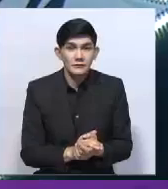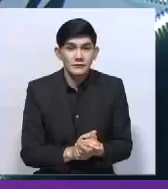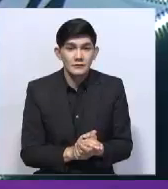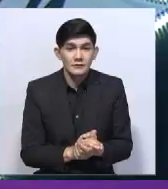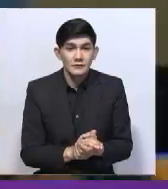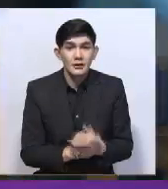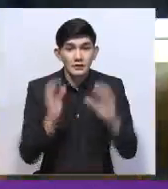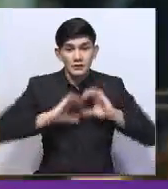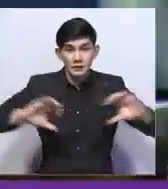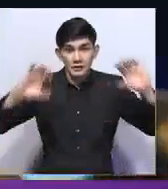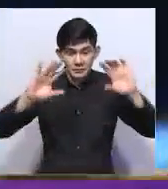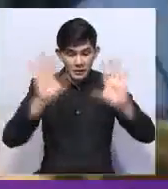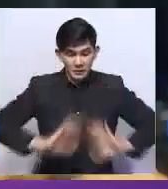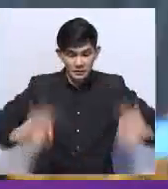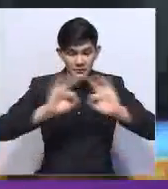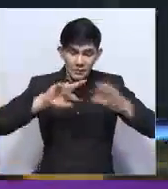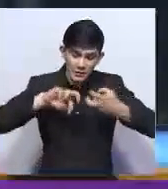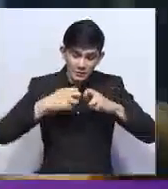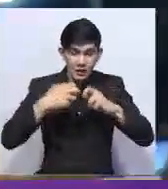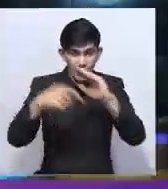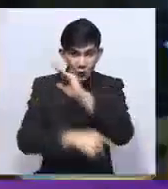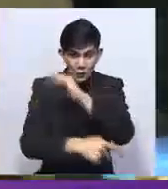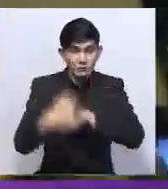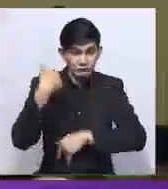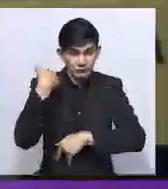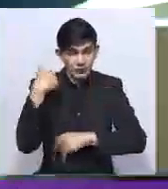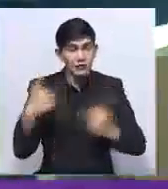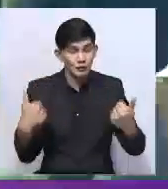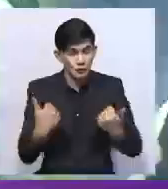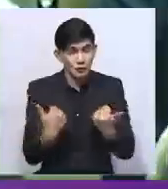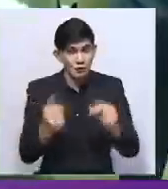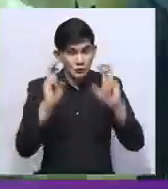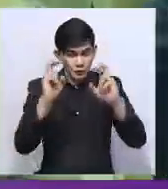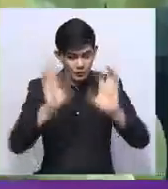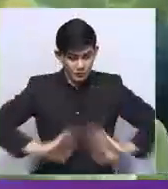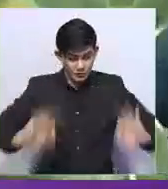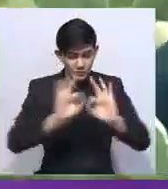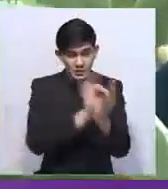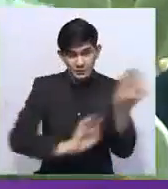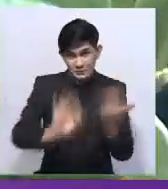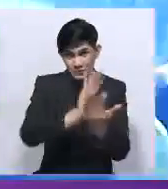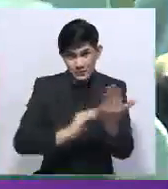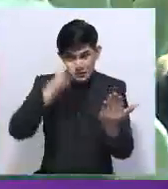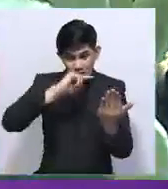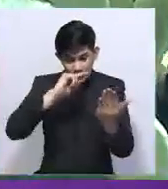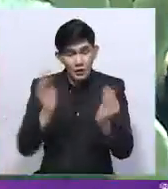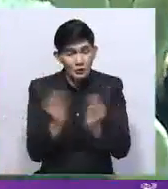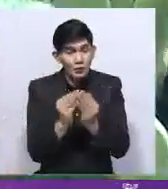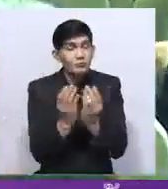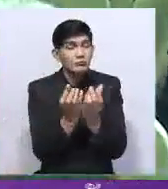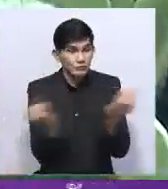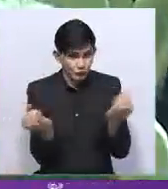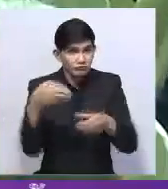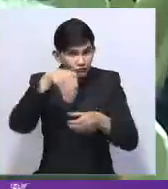ขณะที่รัฐบาลให้ความสำคัญกับปัญหาทุจริตคอร์รัปชันถือเป็นวาระแห่งชาติโดยนอกจากจะบัญญัติไว้ในรัฐธรรมนู